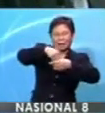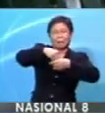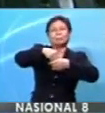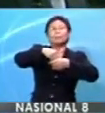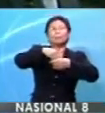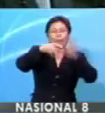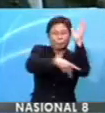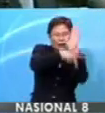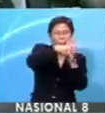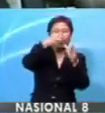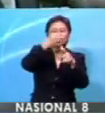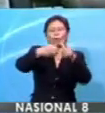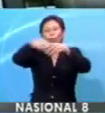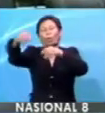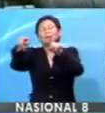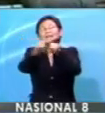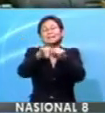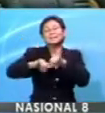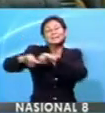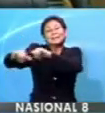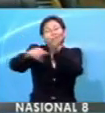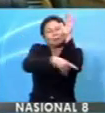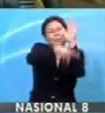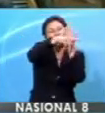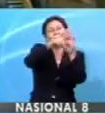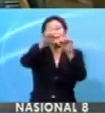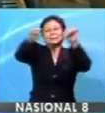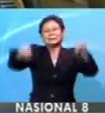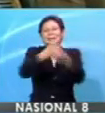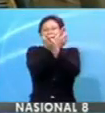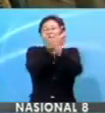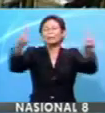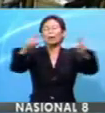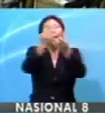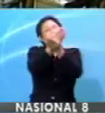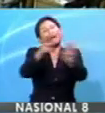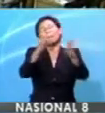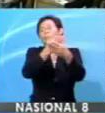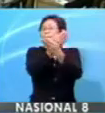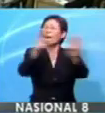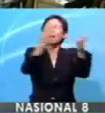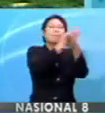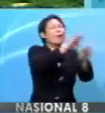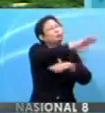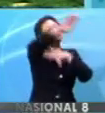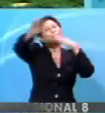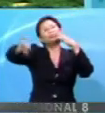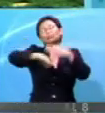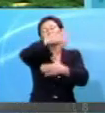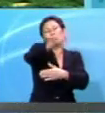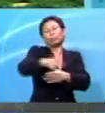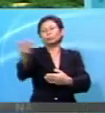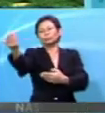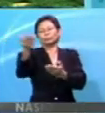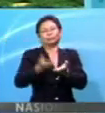parlimen Selaras prinsip negara yang mengamalkan sistem demokrasi kebebasan sentiasa diberikan kepada semua pihak untuk melontarkan